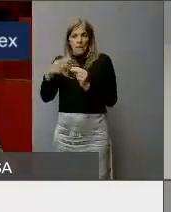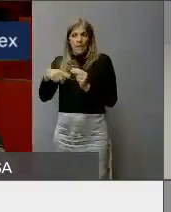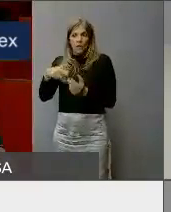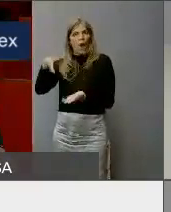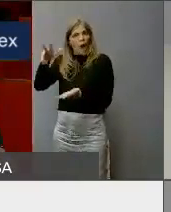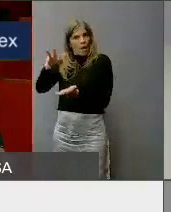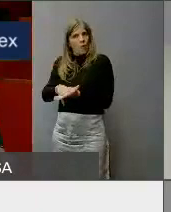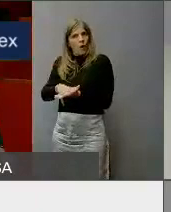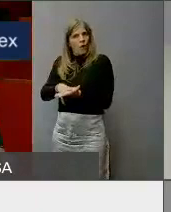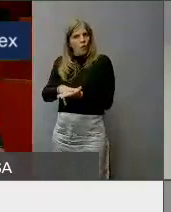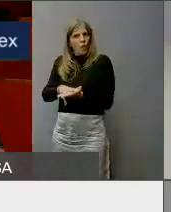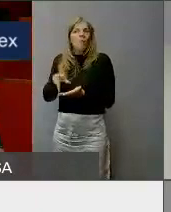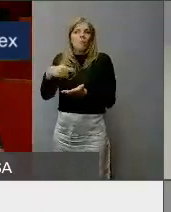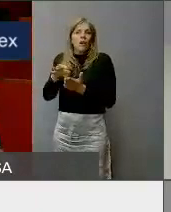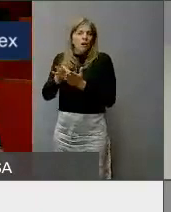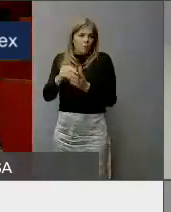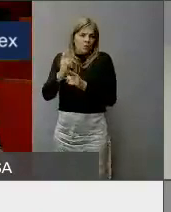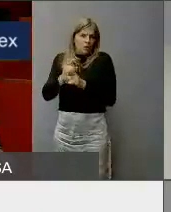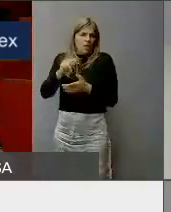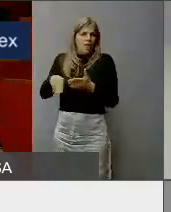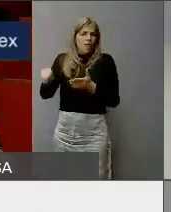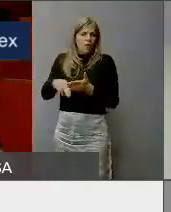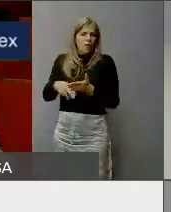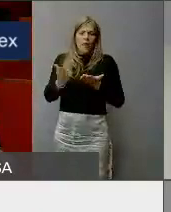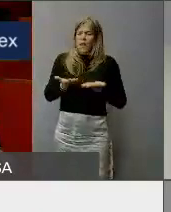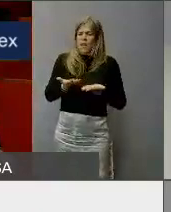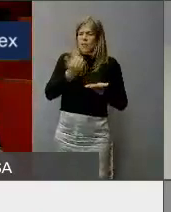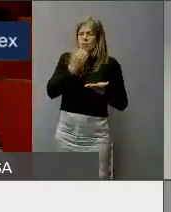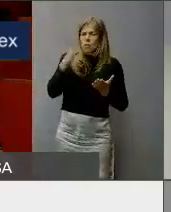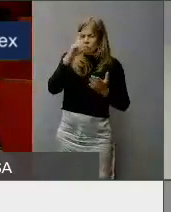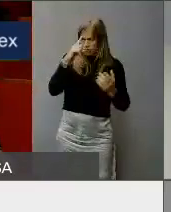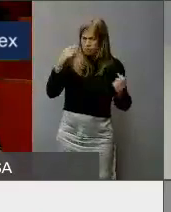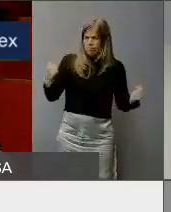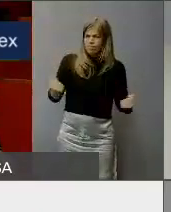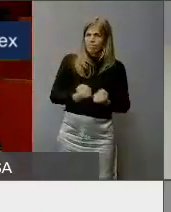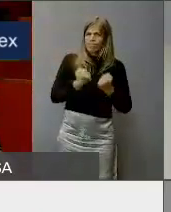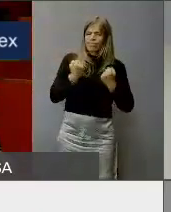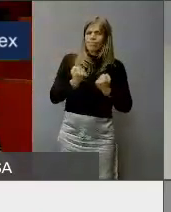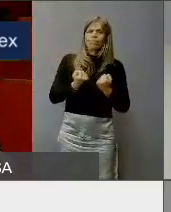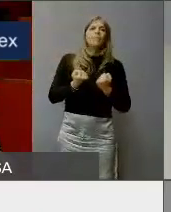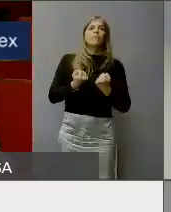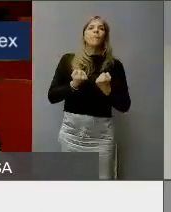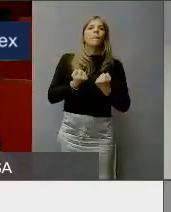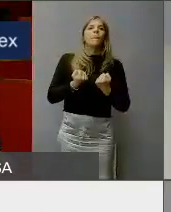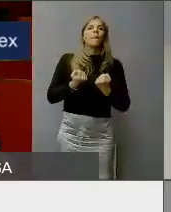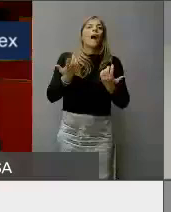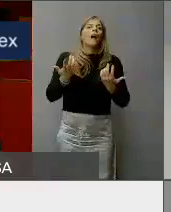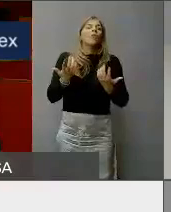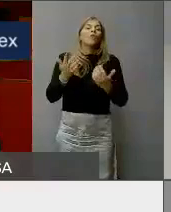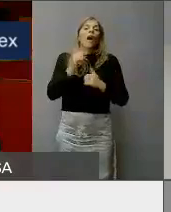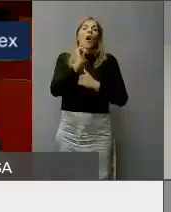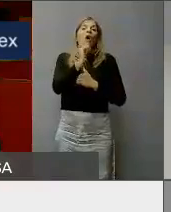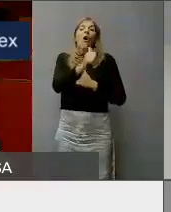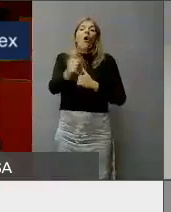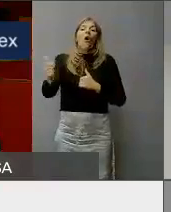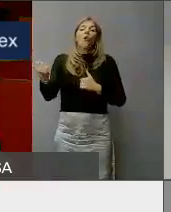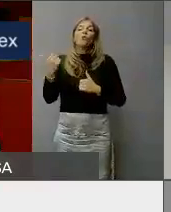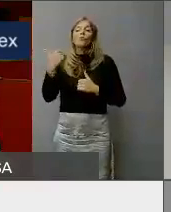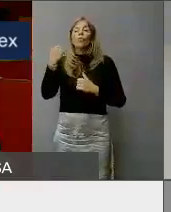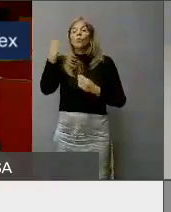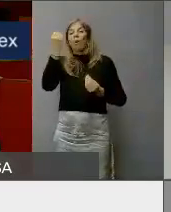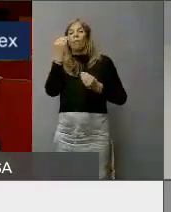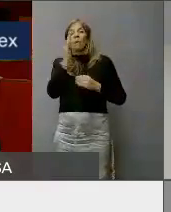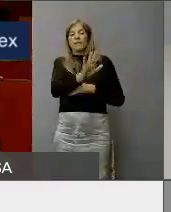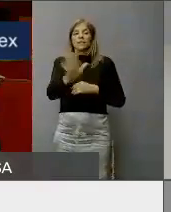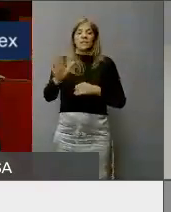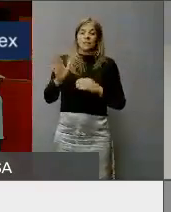questo la mia personale posizione politica che uso da dieci anni in quest'aula per cui lascio ad ognuno le considerazioni del caso